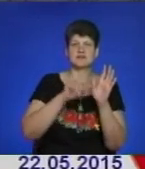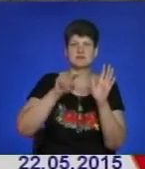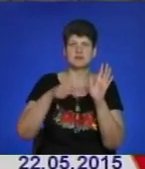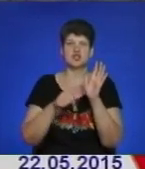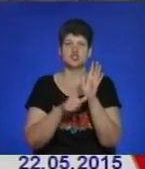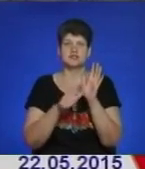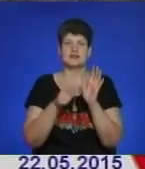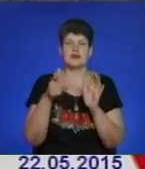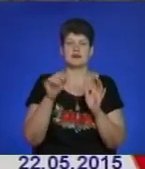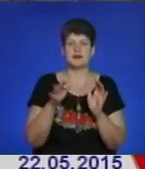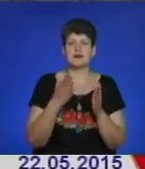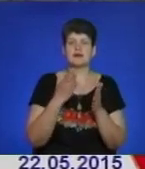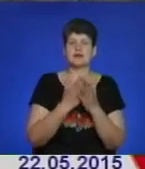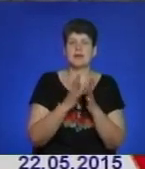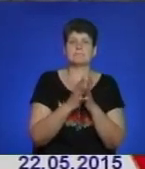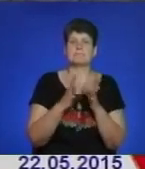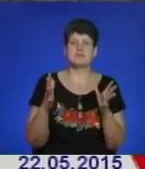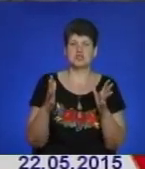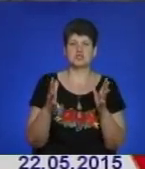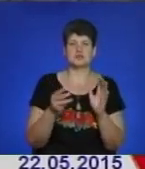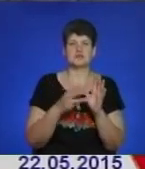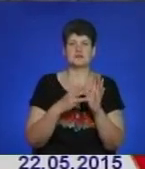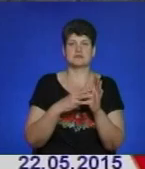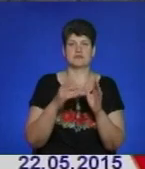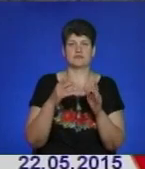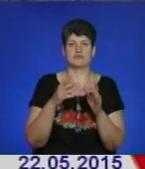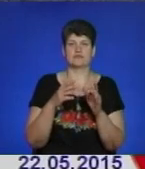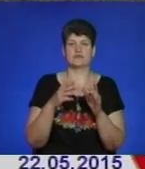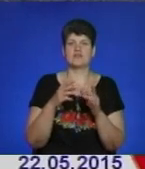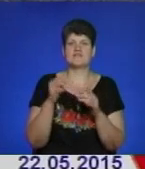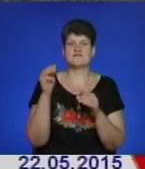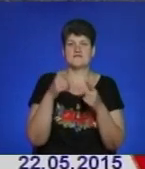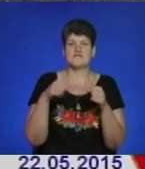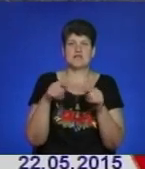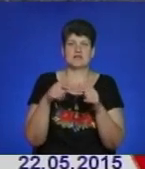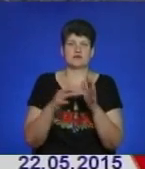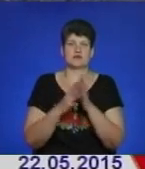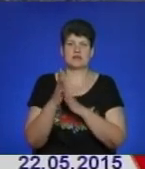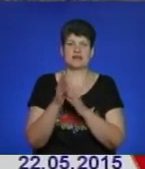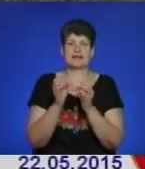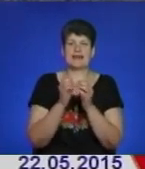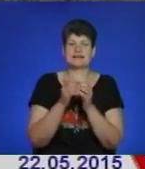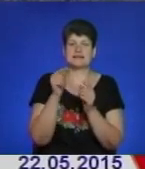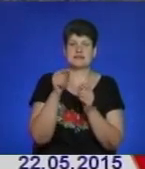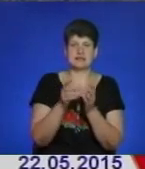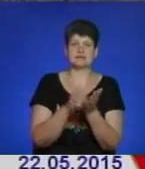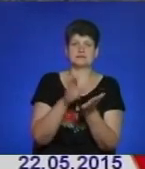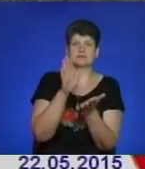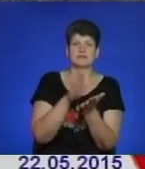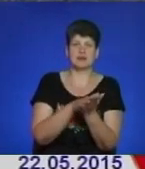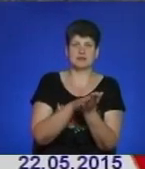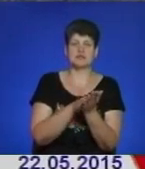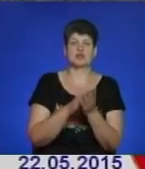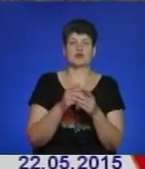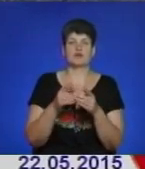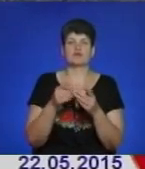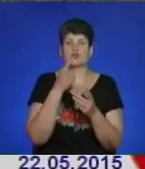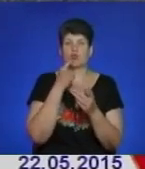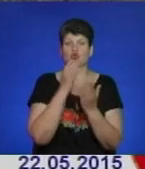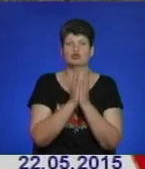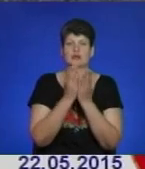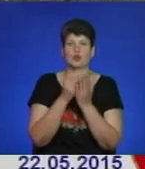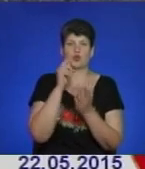зростає більше як 200 видів вищих судинних рослин. Причому 10 з них такі, які занесені на сторінки Червоної книги України. І